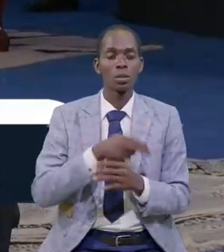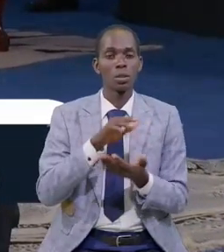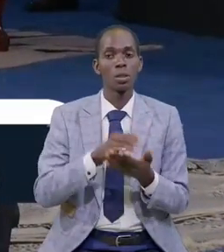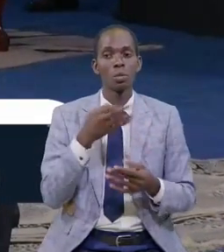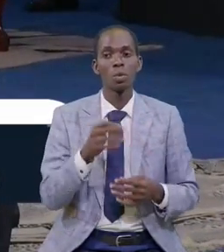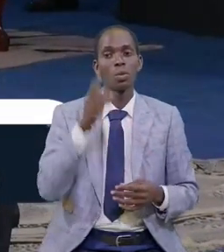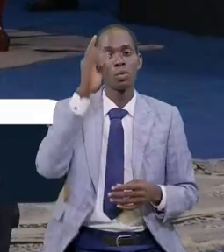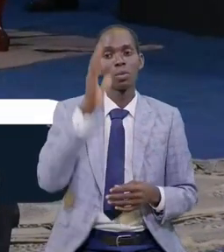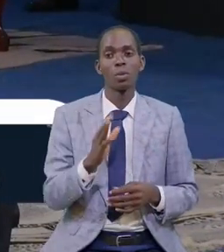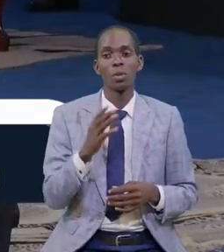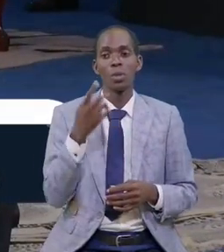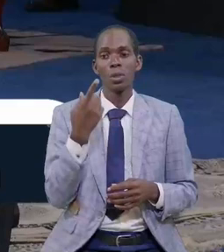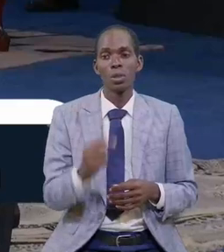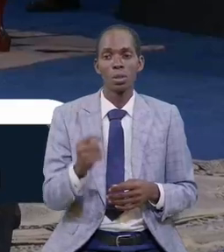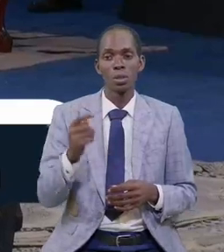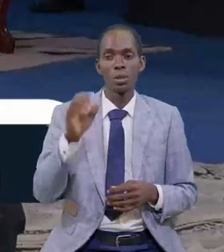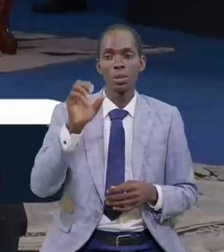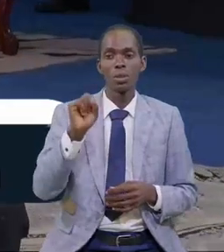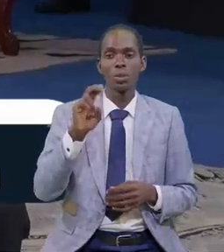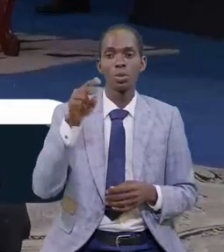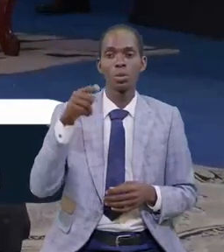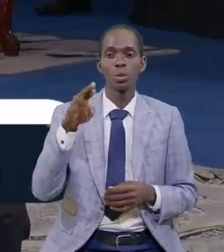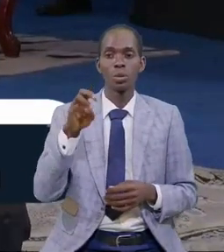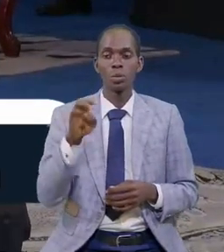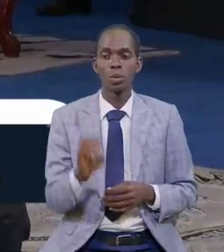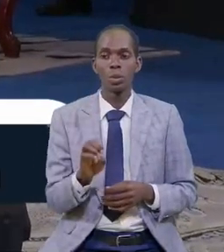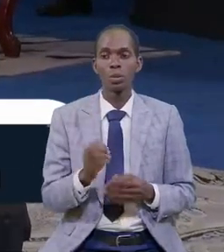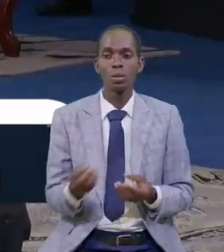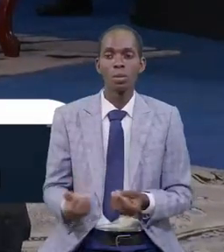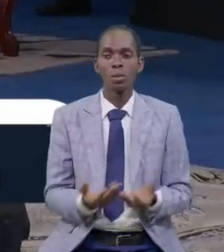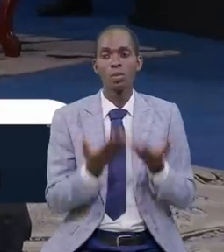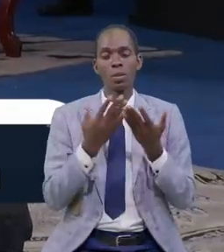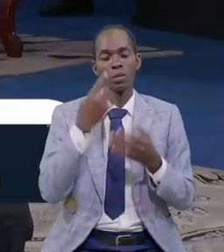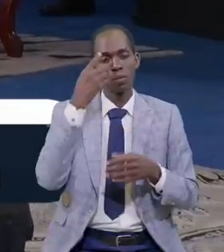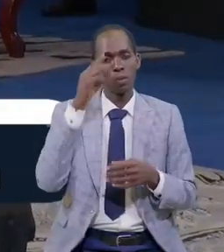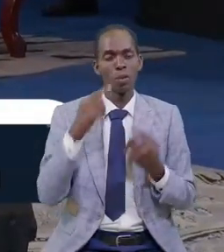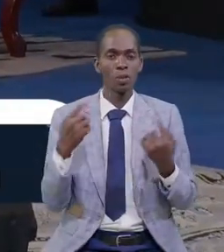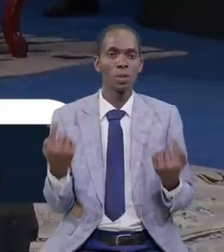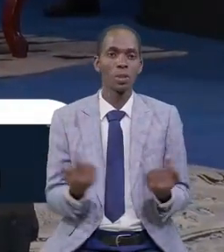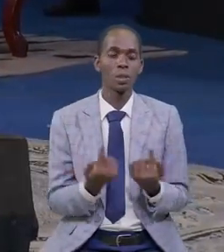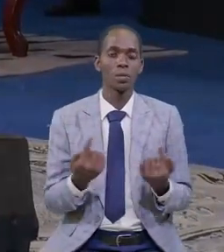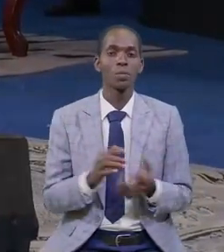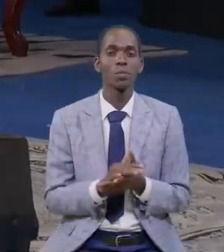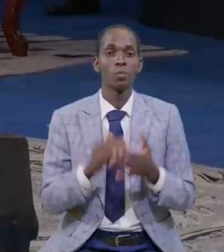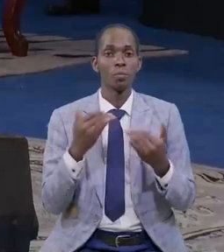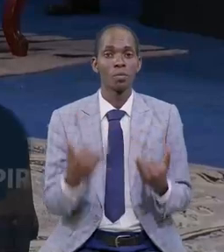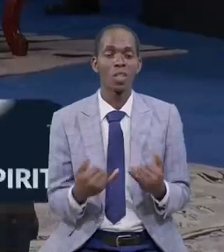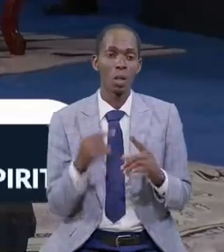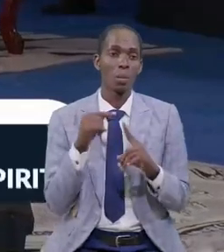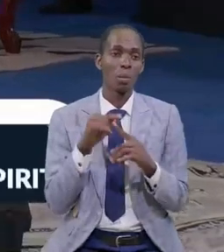Dieu le sacrifice supprime pour les péchés pour le péché